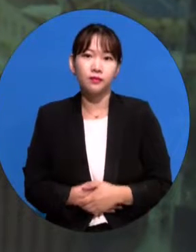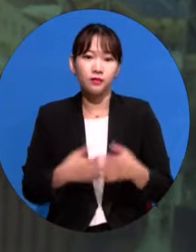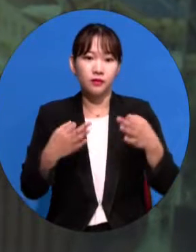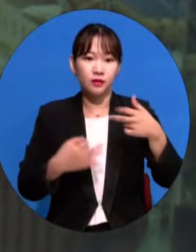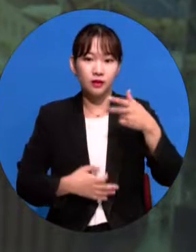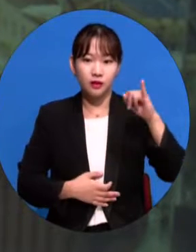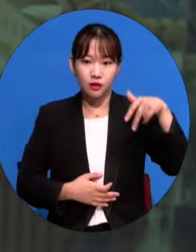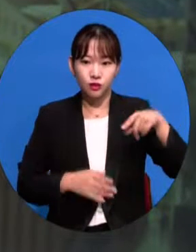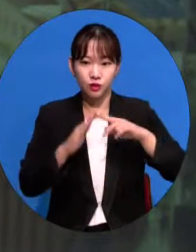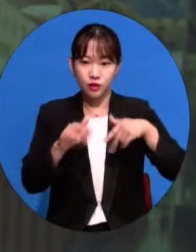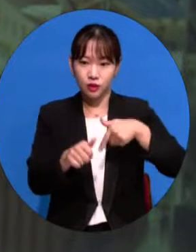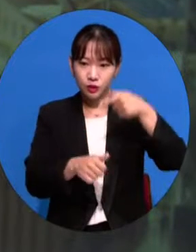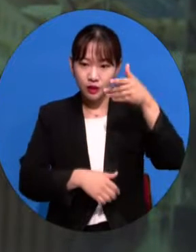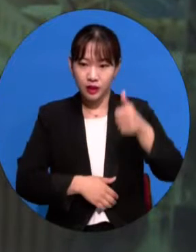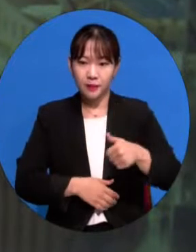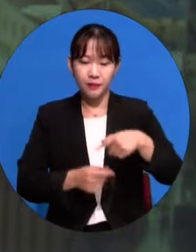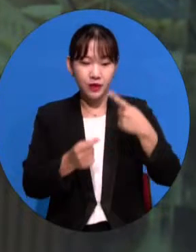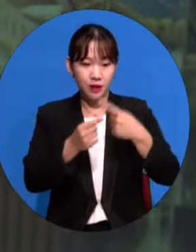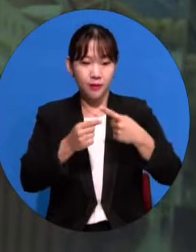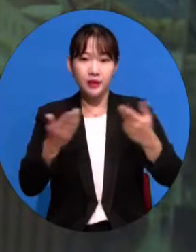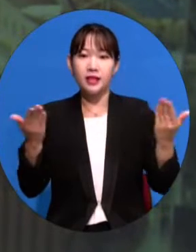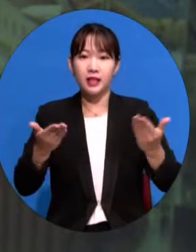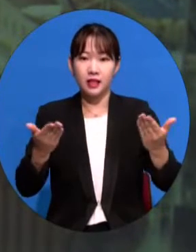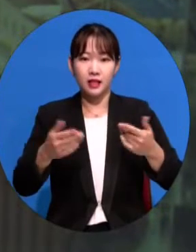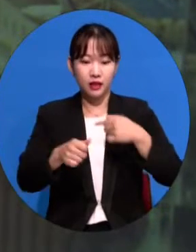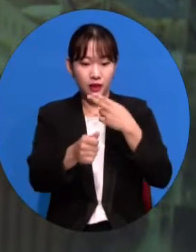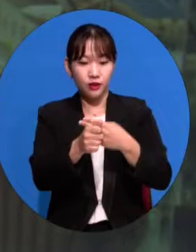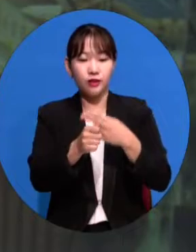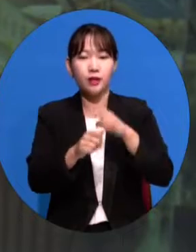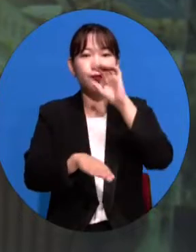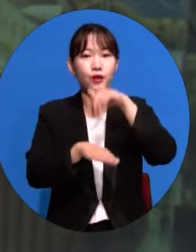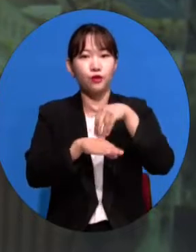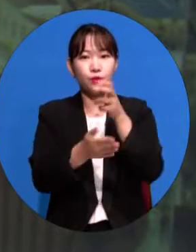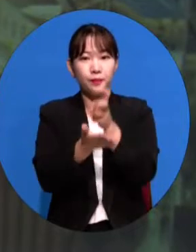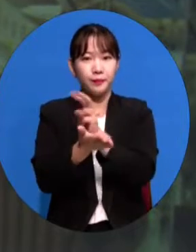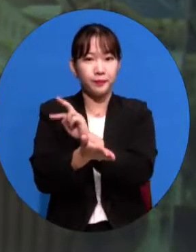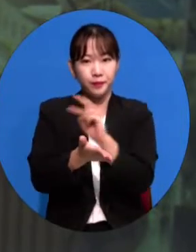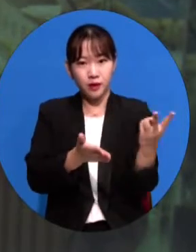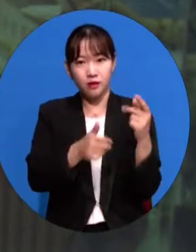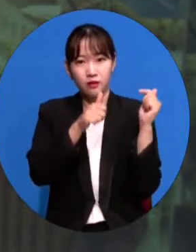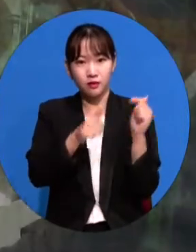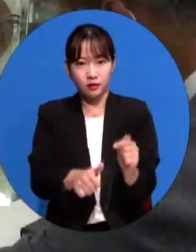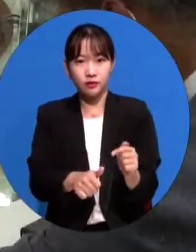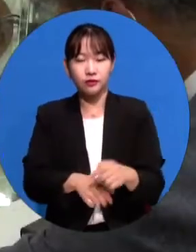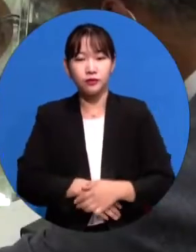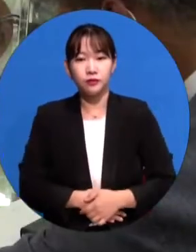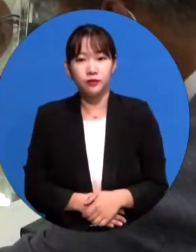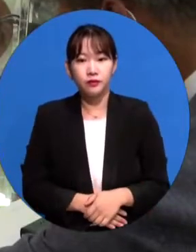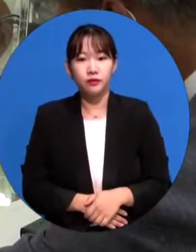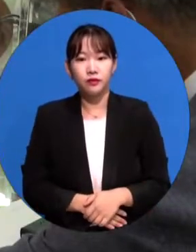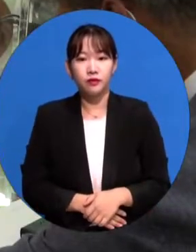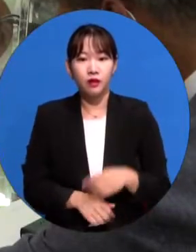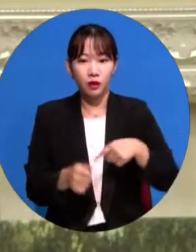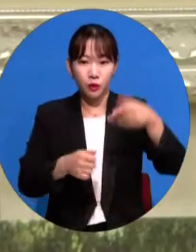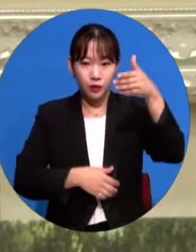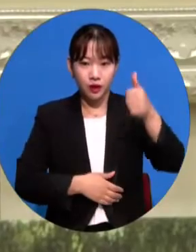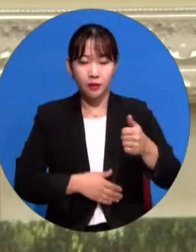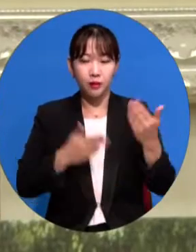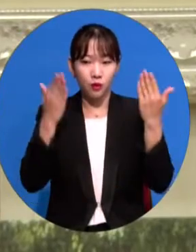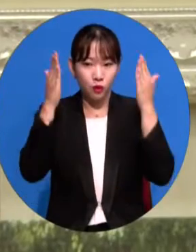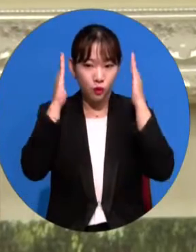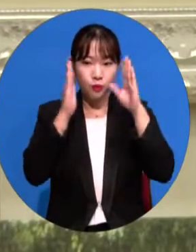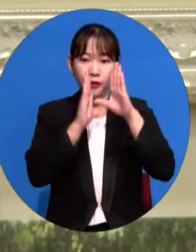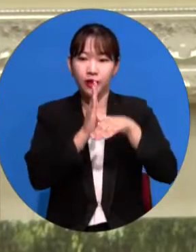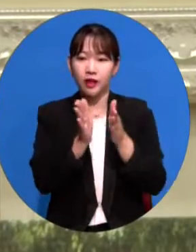김대중 전남 교육감 의 첫 정책 업무로 교직원 연수 되도 개선 을 주문했습니다 김 교육감은 학기 중에